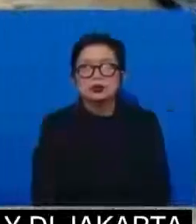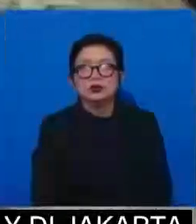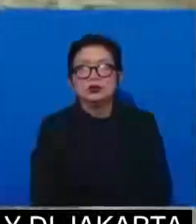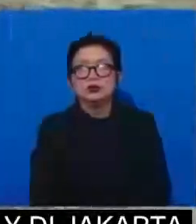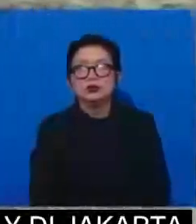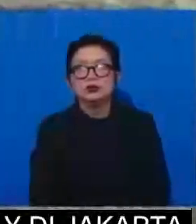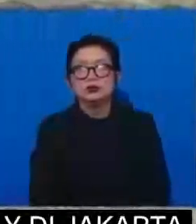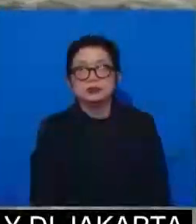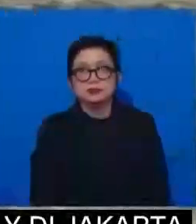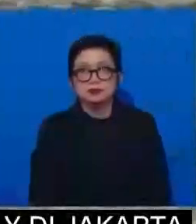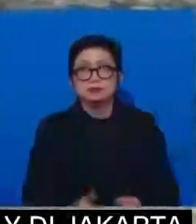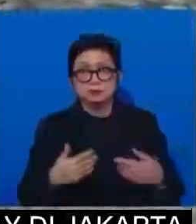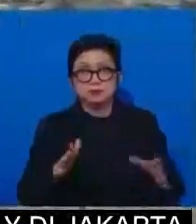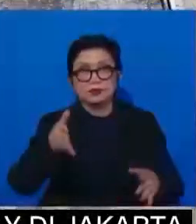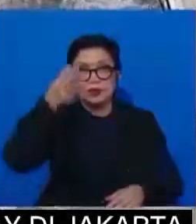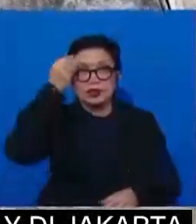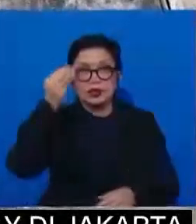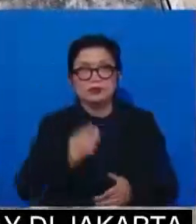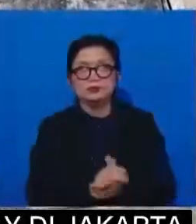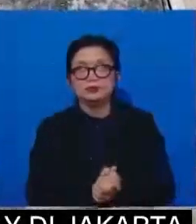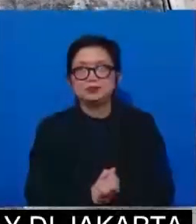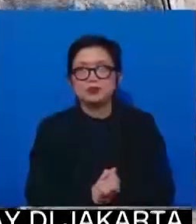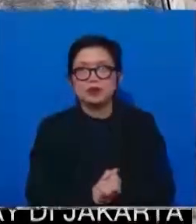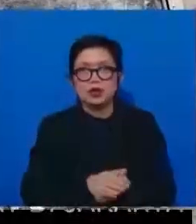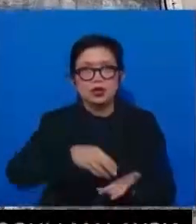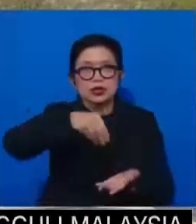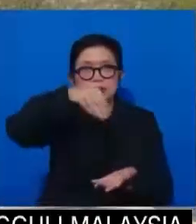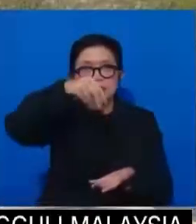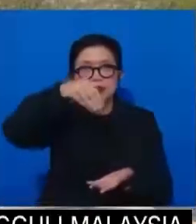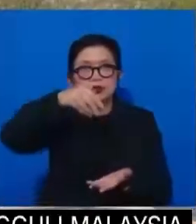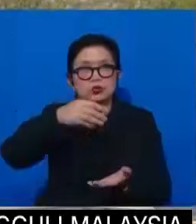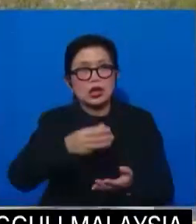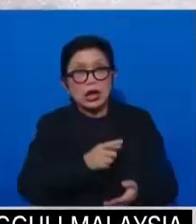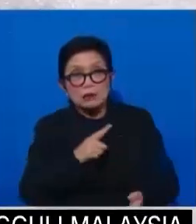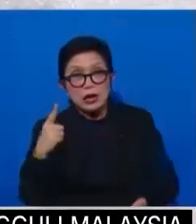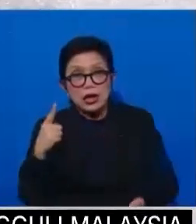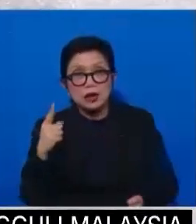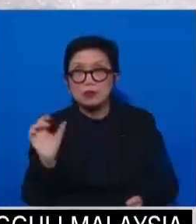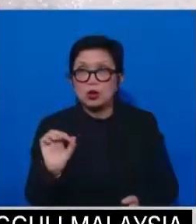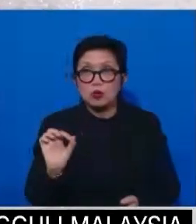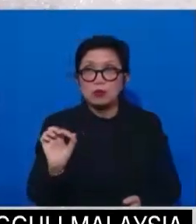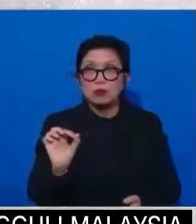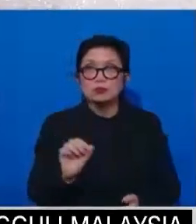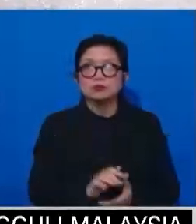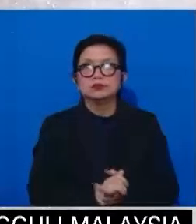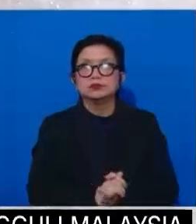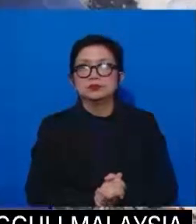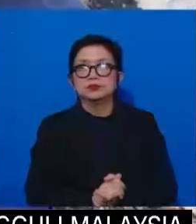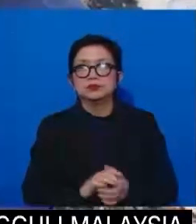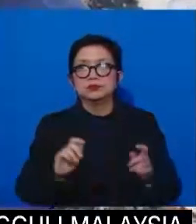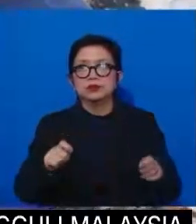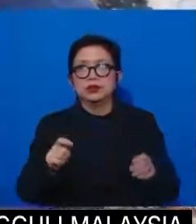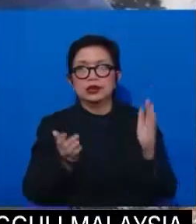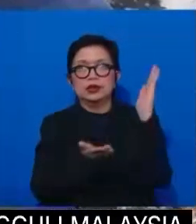Nah, untuk mengetahui kondisi kadar garam dalam air, apakah masih muda ataukah sudah tua, biasanya menggunakan alat yang terbuat dari bambu seperti